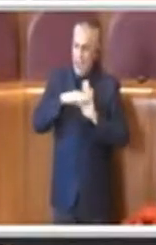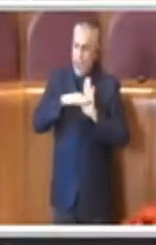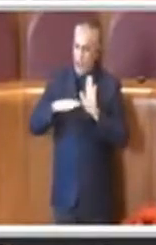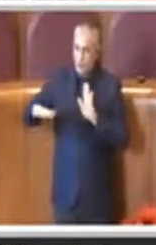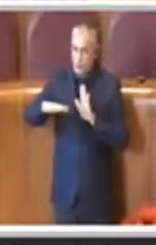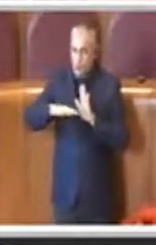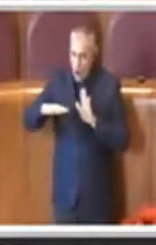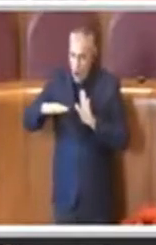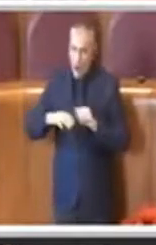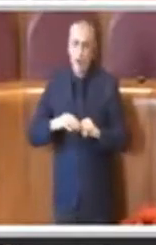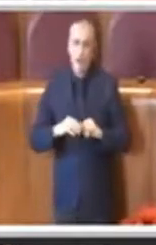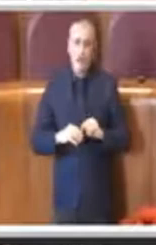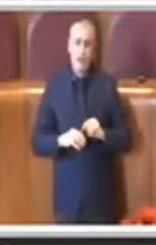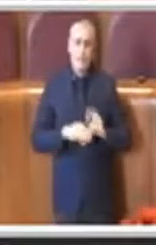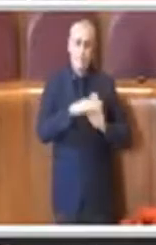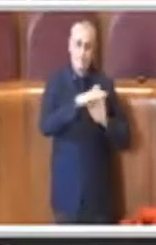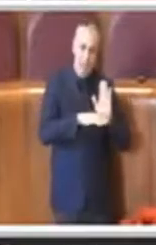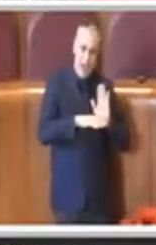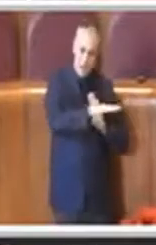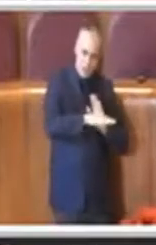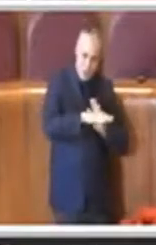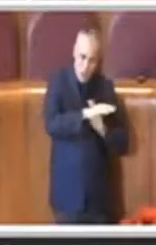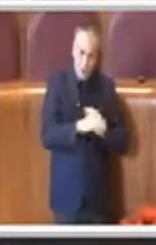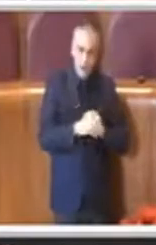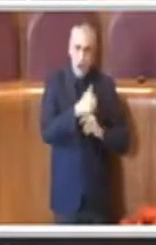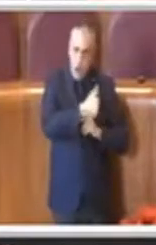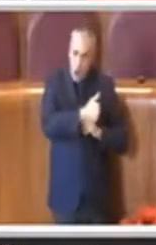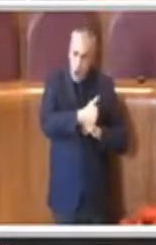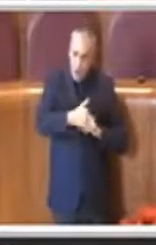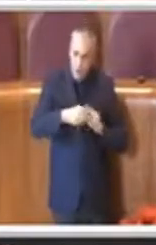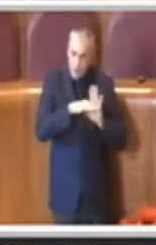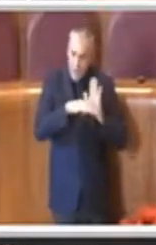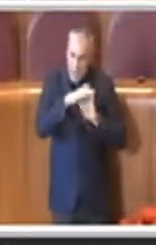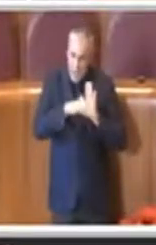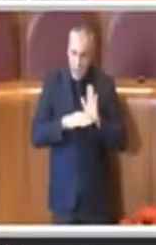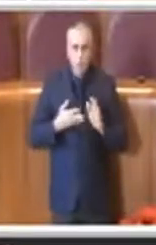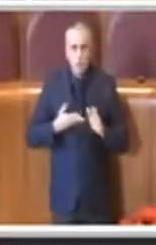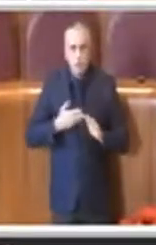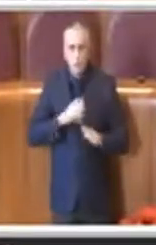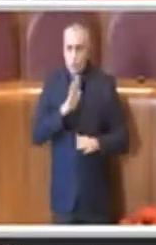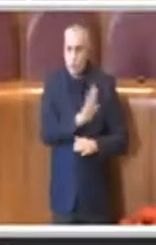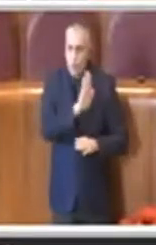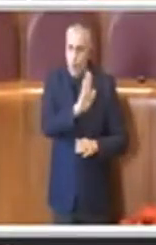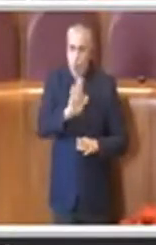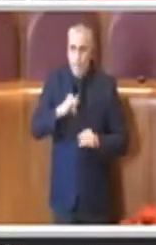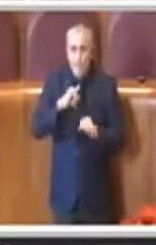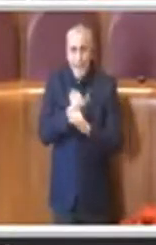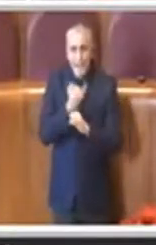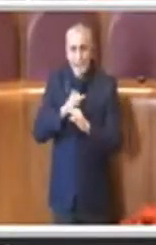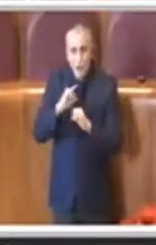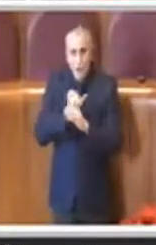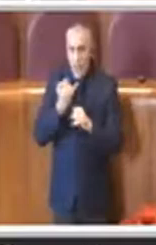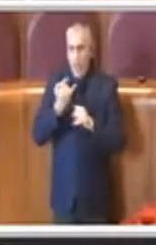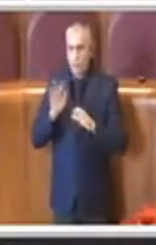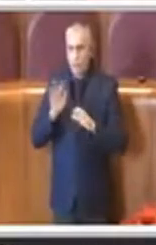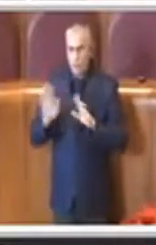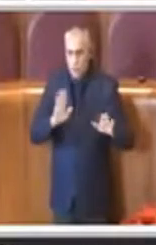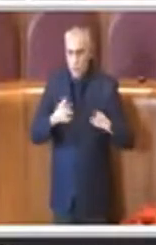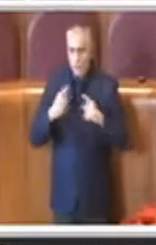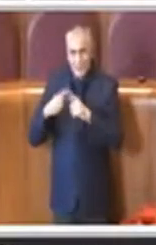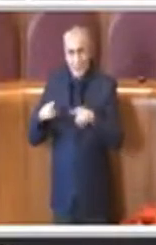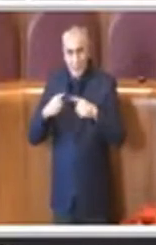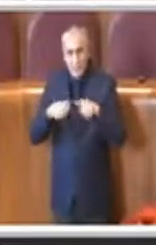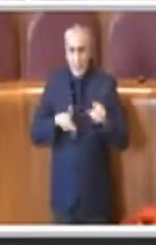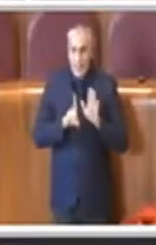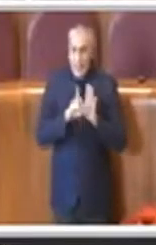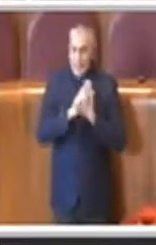delle specifiche, delle caratteristiche differenti e ovviamente quando si vanno a proporre queste delibere